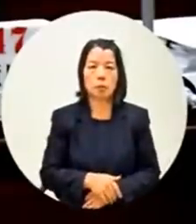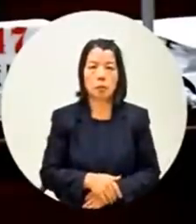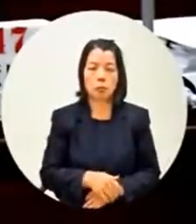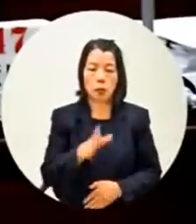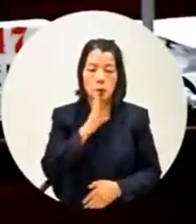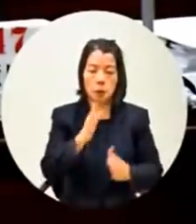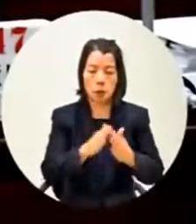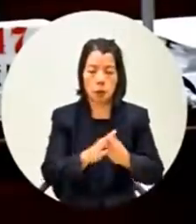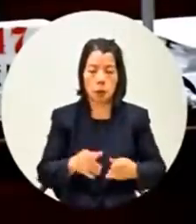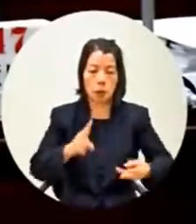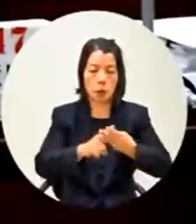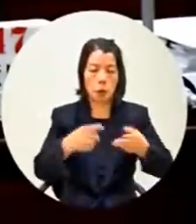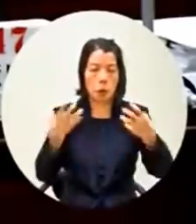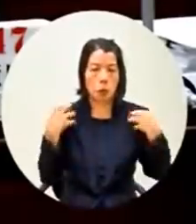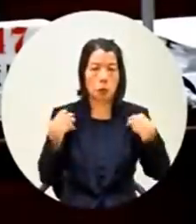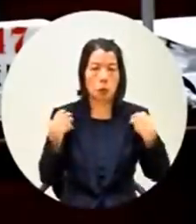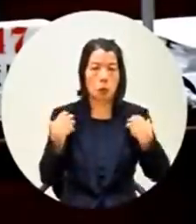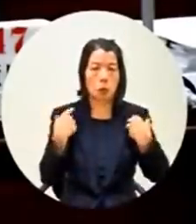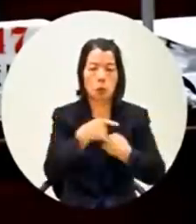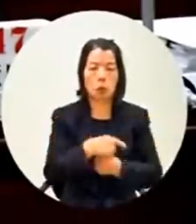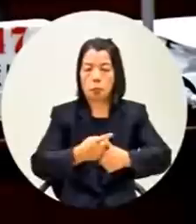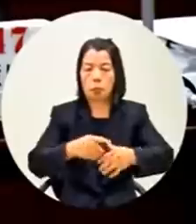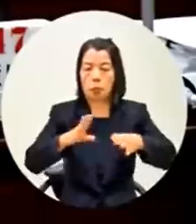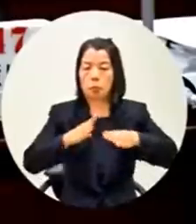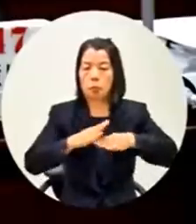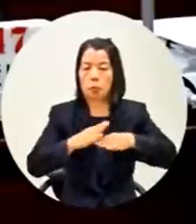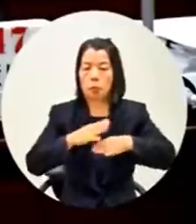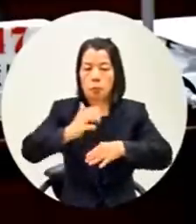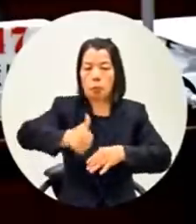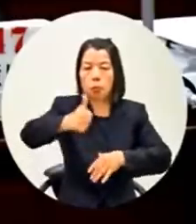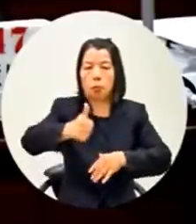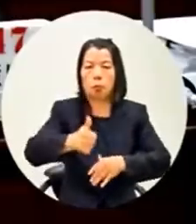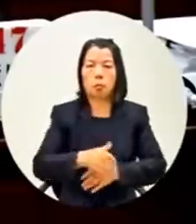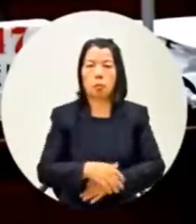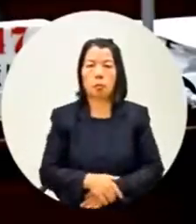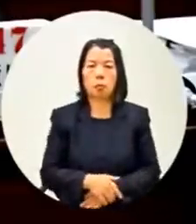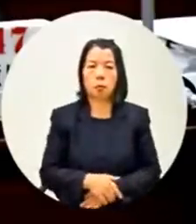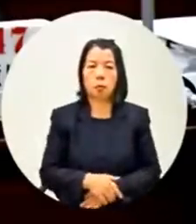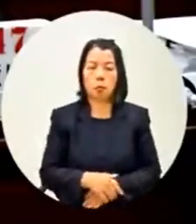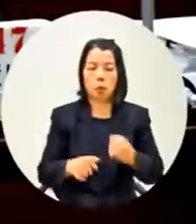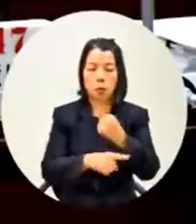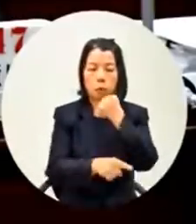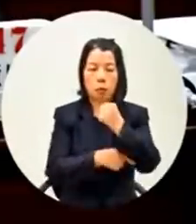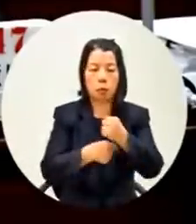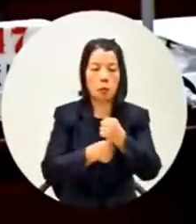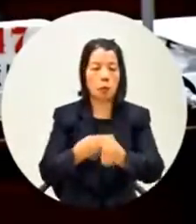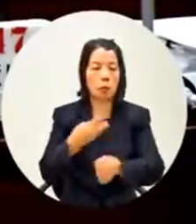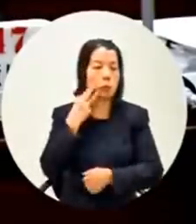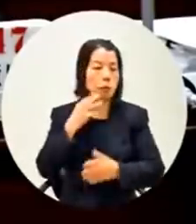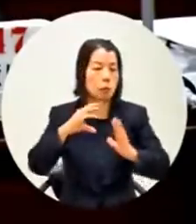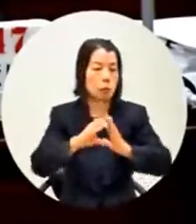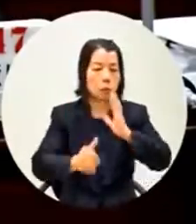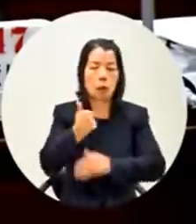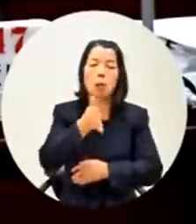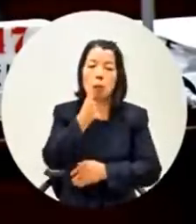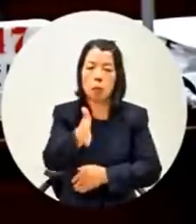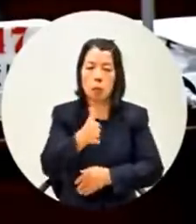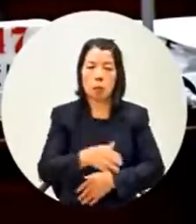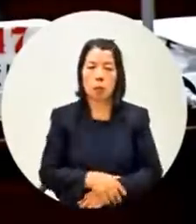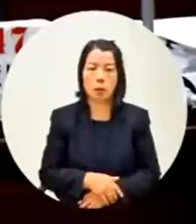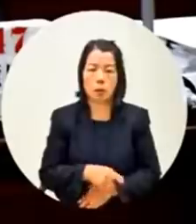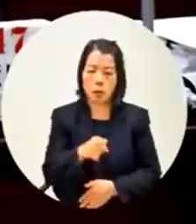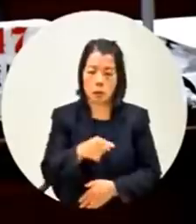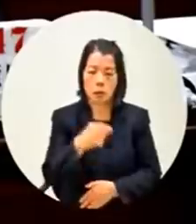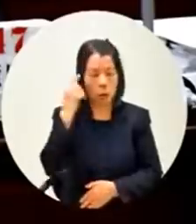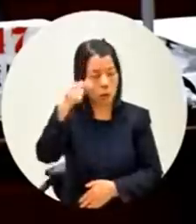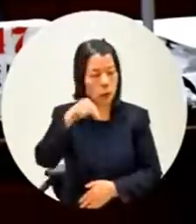主管机关的最高首长。我再请教法制局长，你认为这样子有没